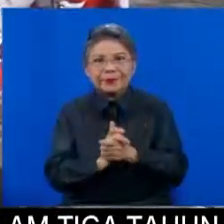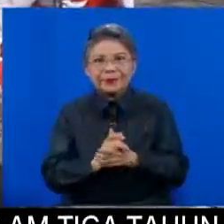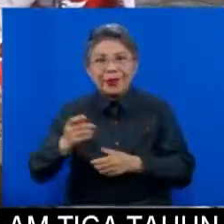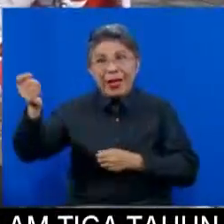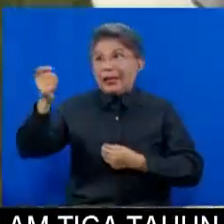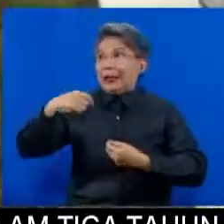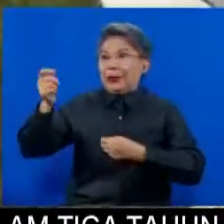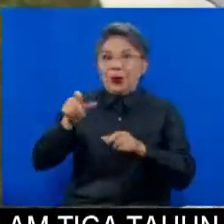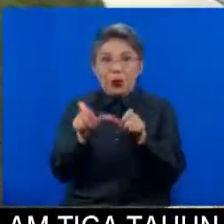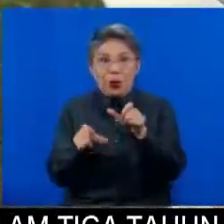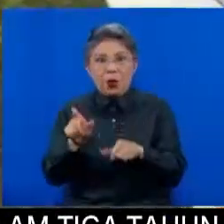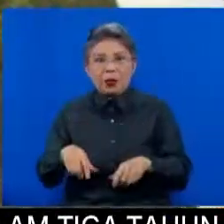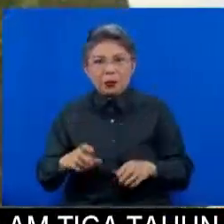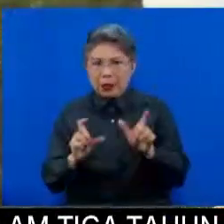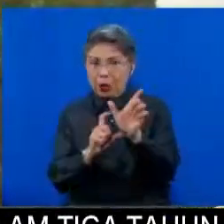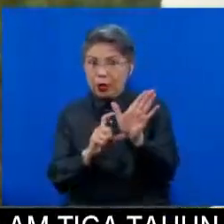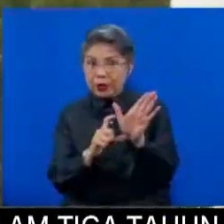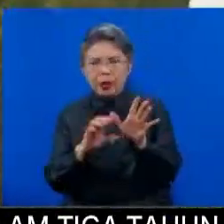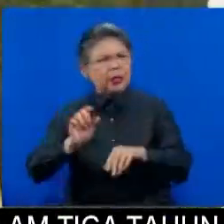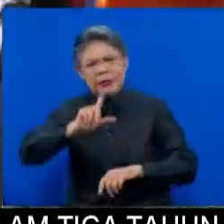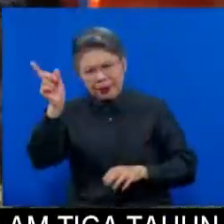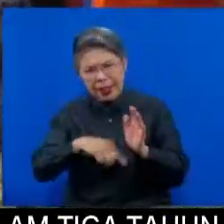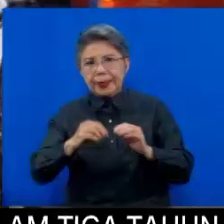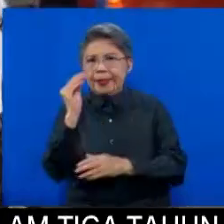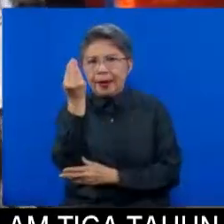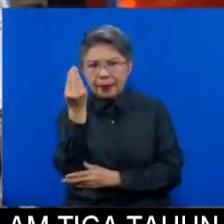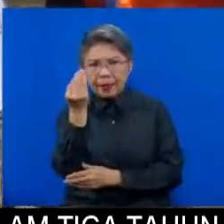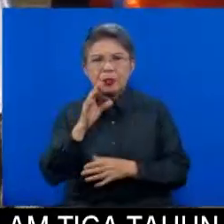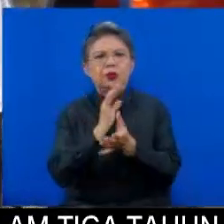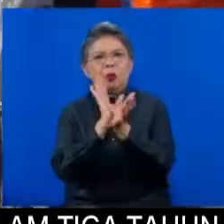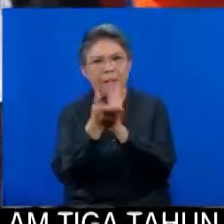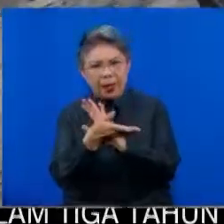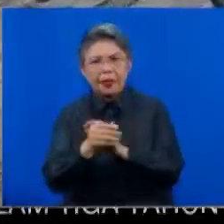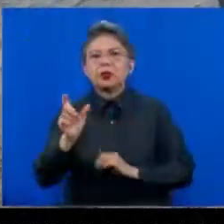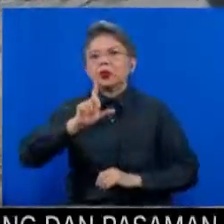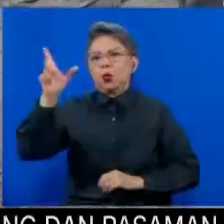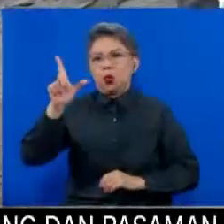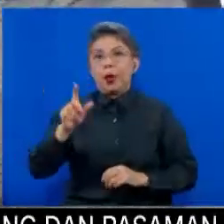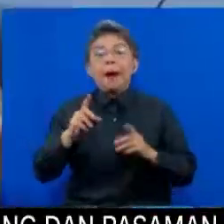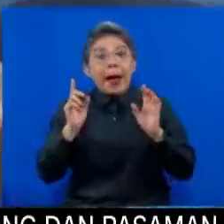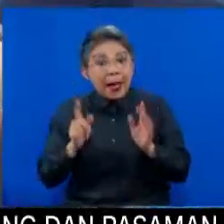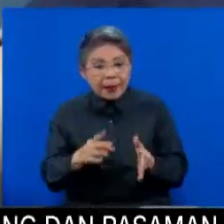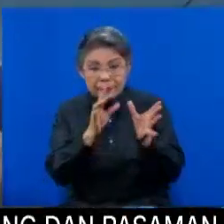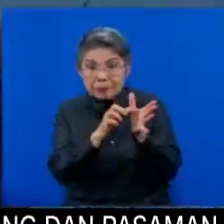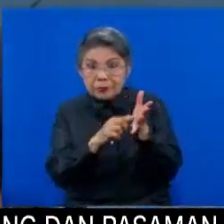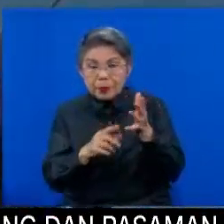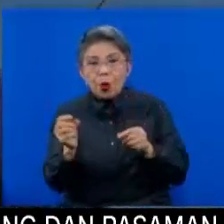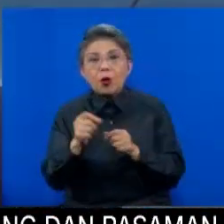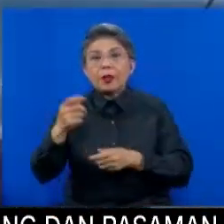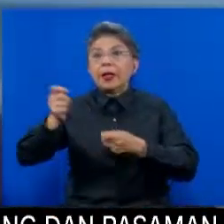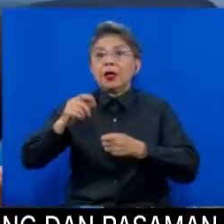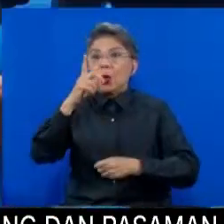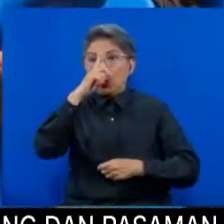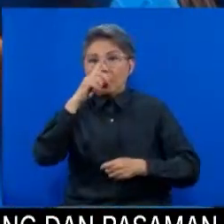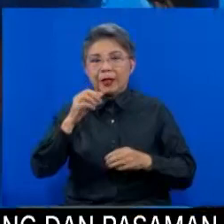Penerbang layang-layang tak hanya dari Purworejo, tapi juga berasal dari Jakarta, Surabaya, dan Solo. Bahkan ada peserta asal luar negeri,